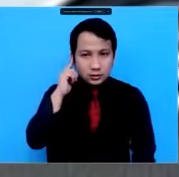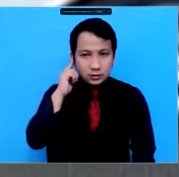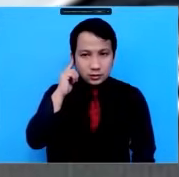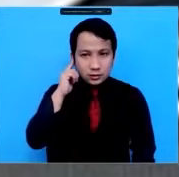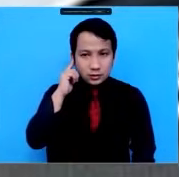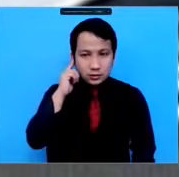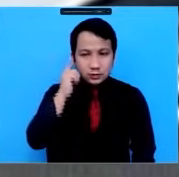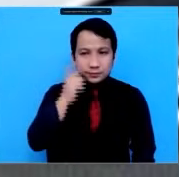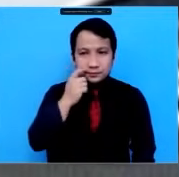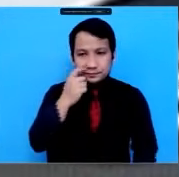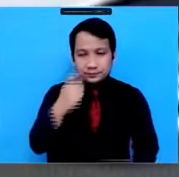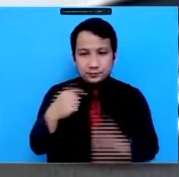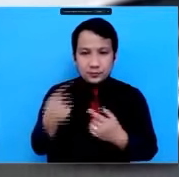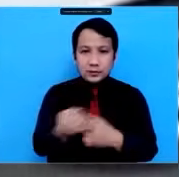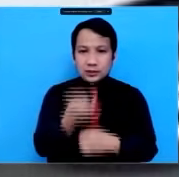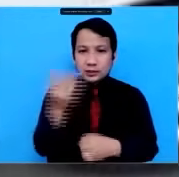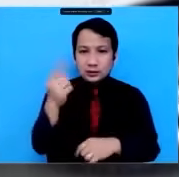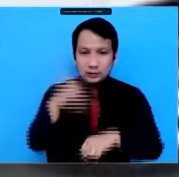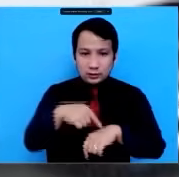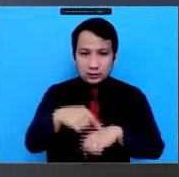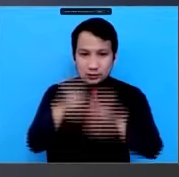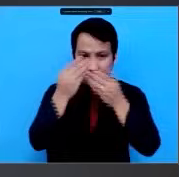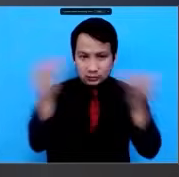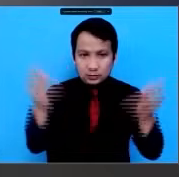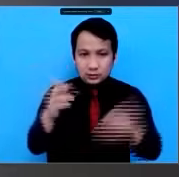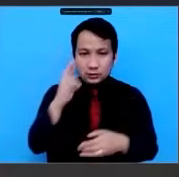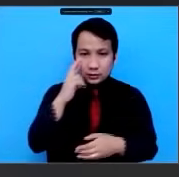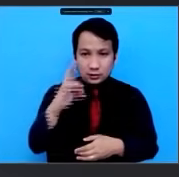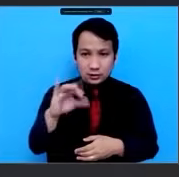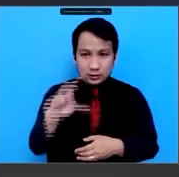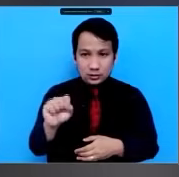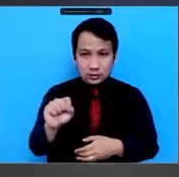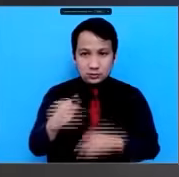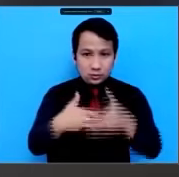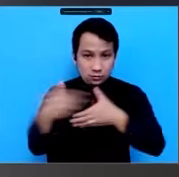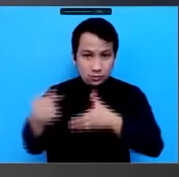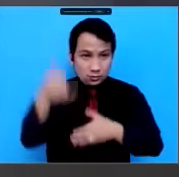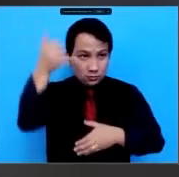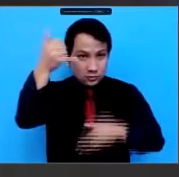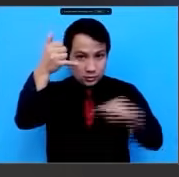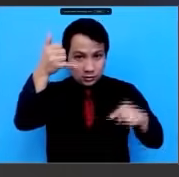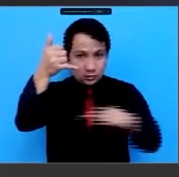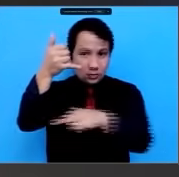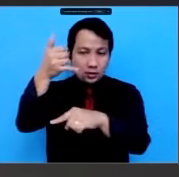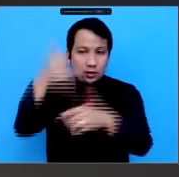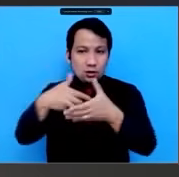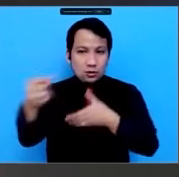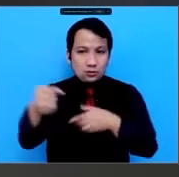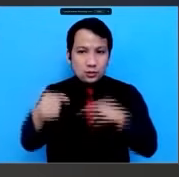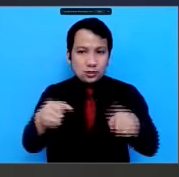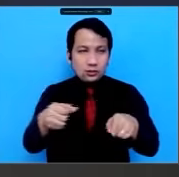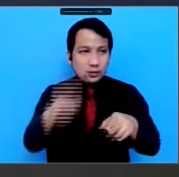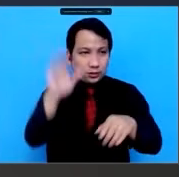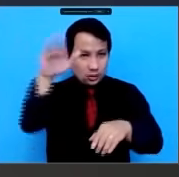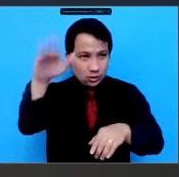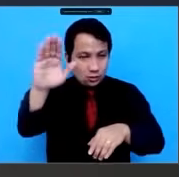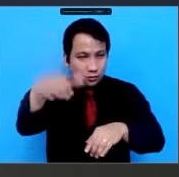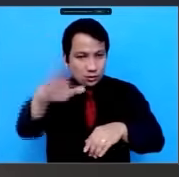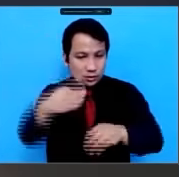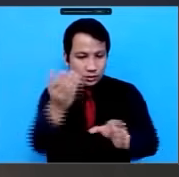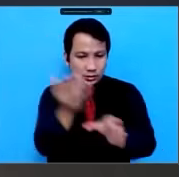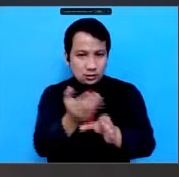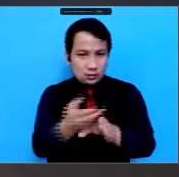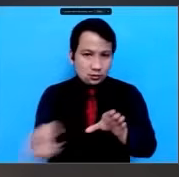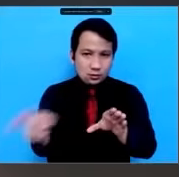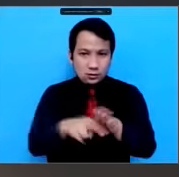at saka isinakay sa trunk ang dalawang puting sako. Habang abala sa paghahanap kay Rusty ang MPD, isang tawag ang